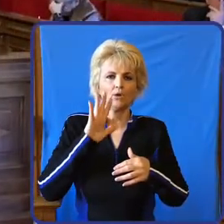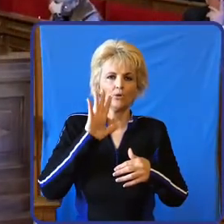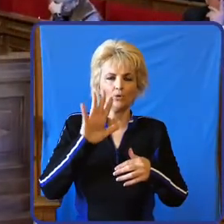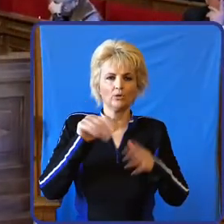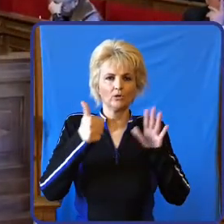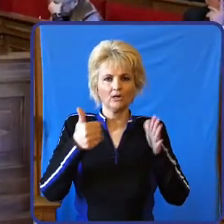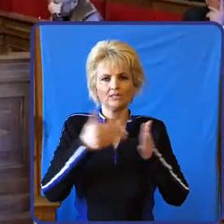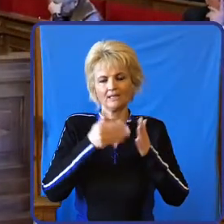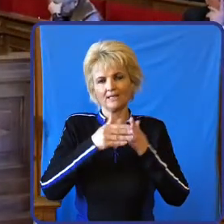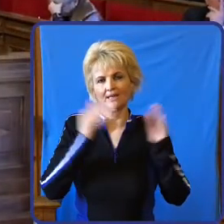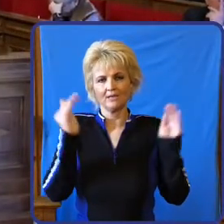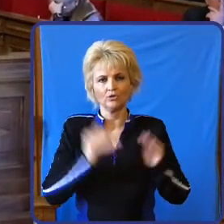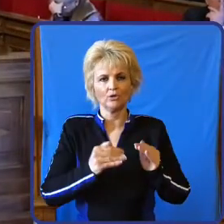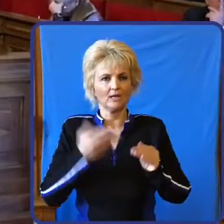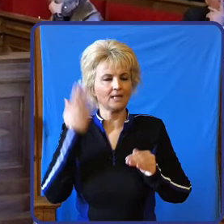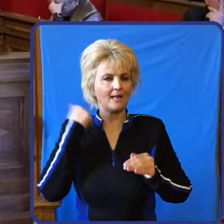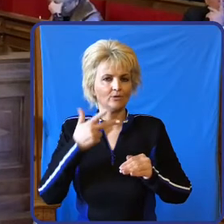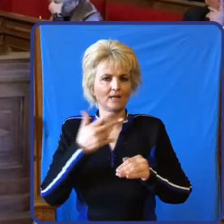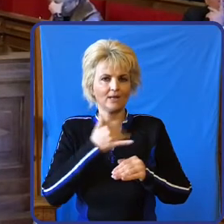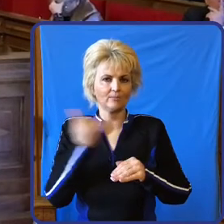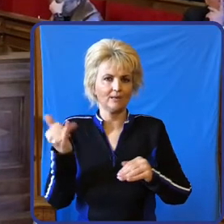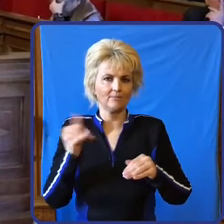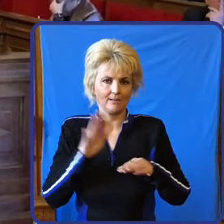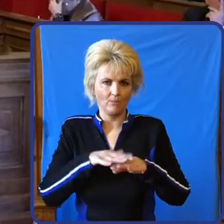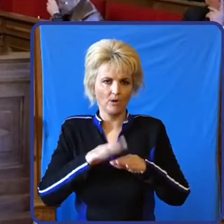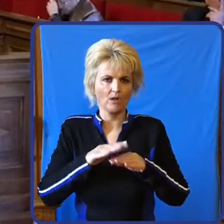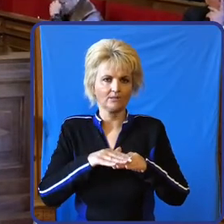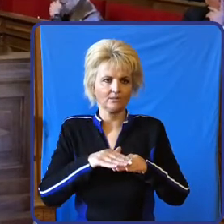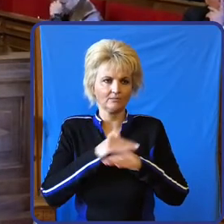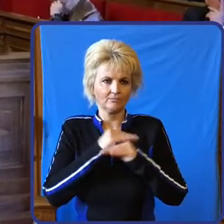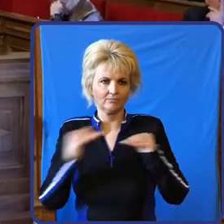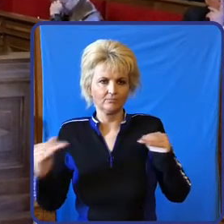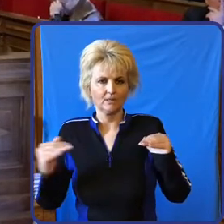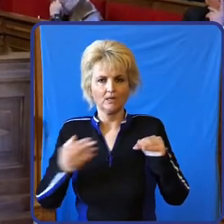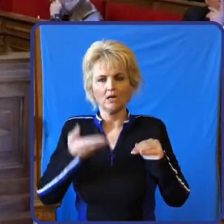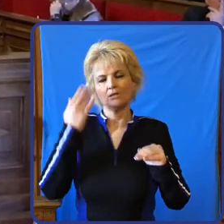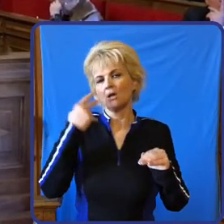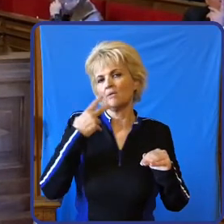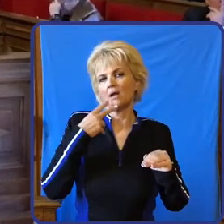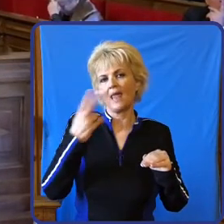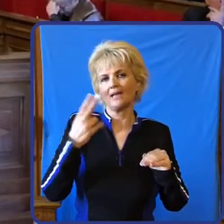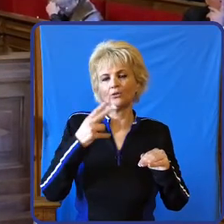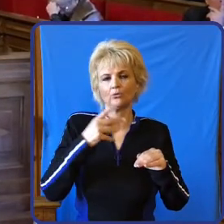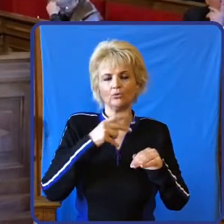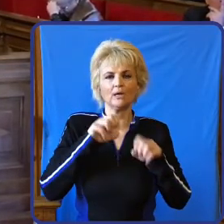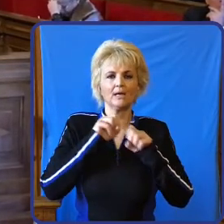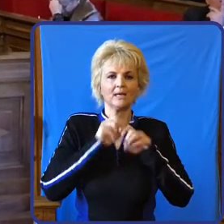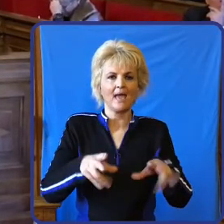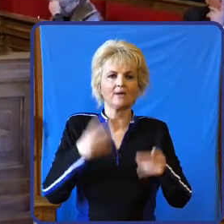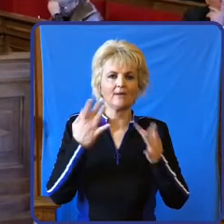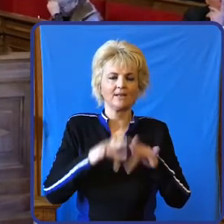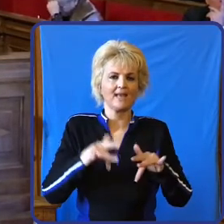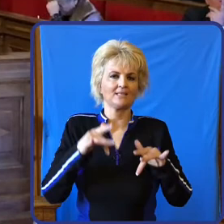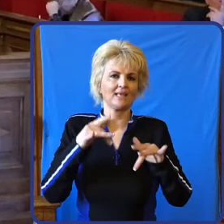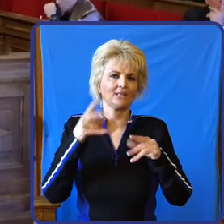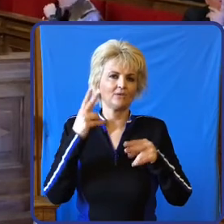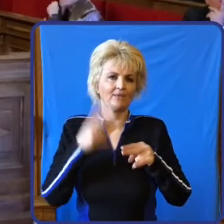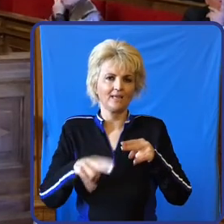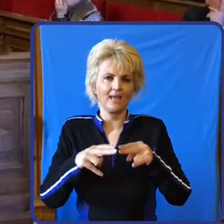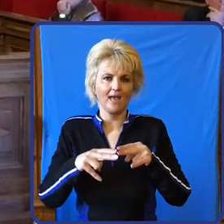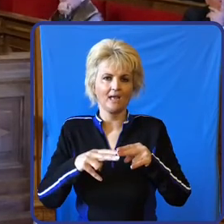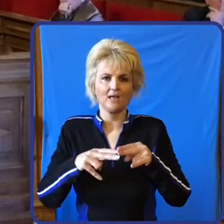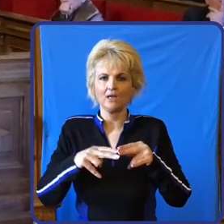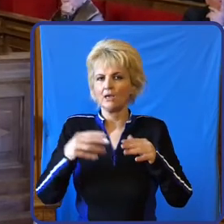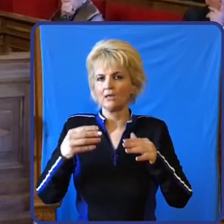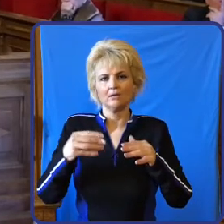elmúlt 3 évben ennyi is maradt. És ugye mi láttuk már a tavalyi évben, hogy nem állt vissza, a járványhelyzet megszűnt, de nem állt vissza az adagszám, ez az igénylést már